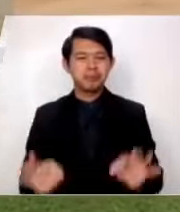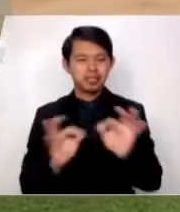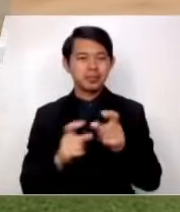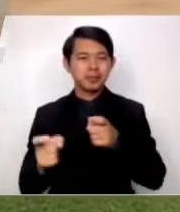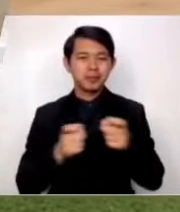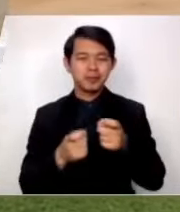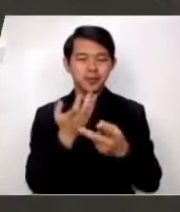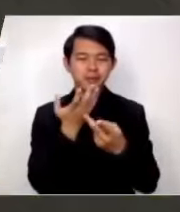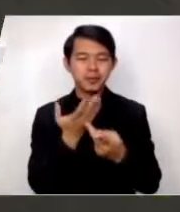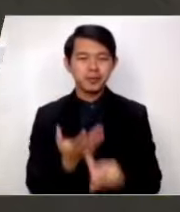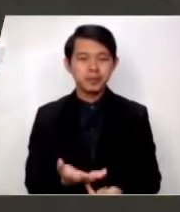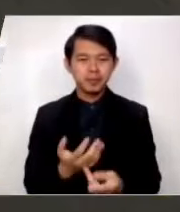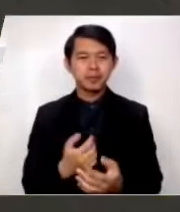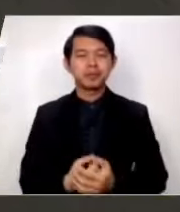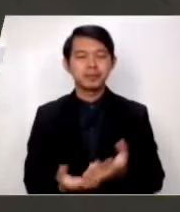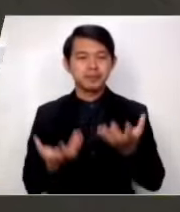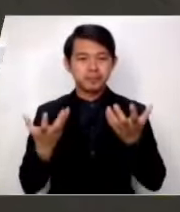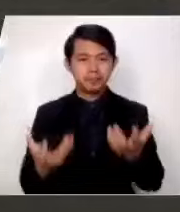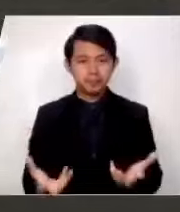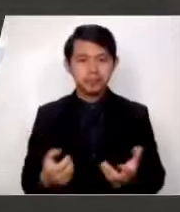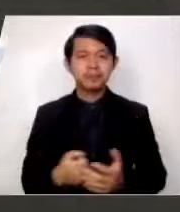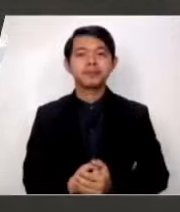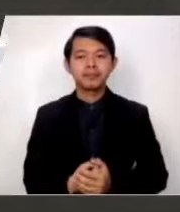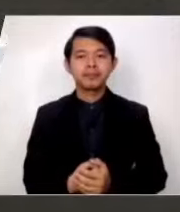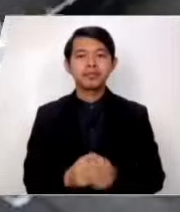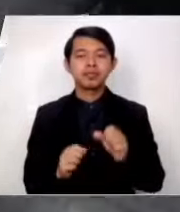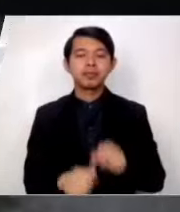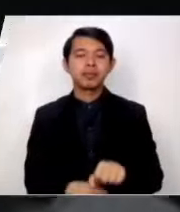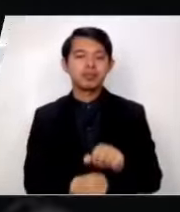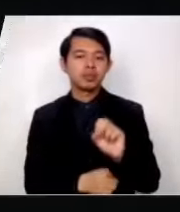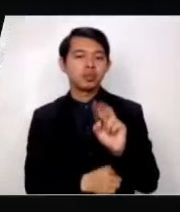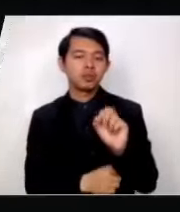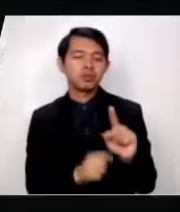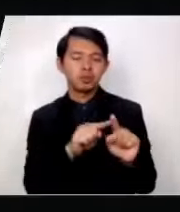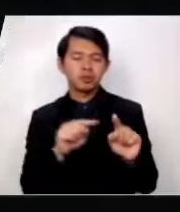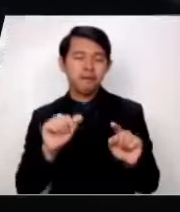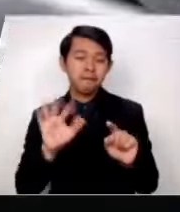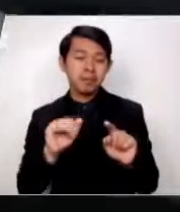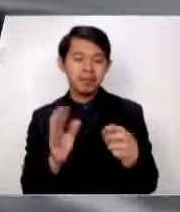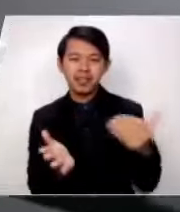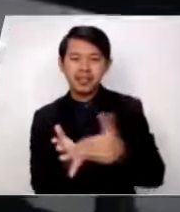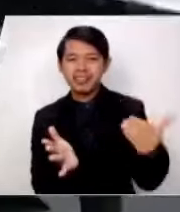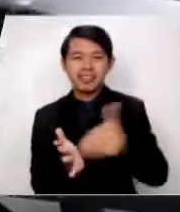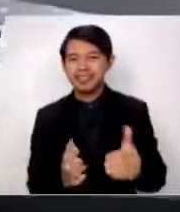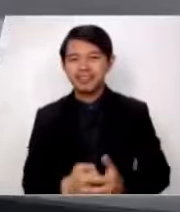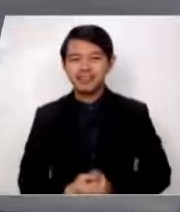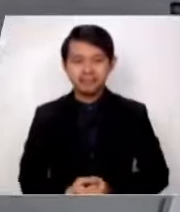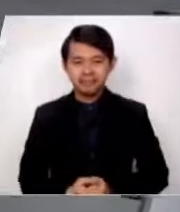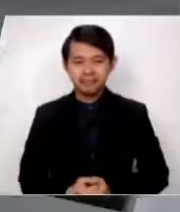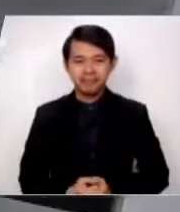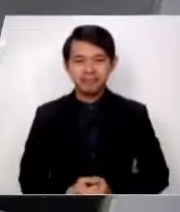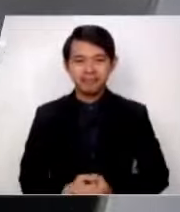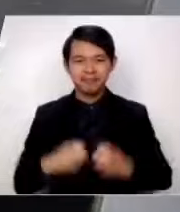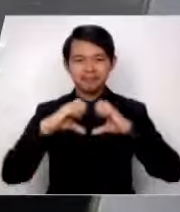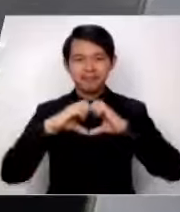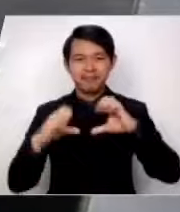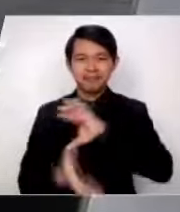ng 2 to 3 sets na 12 to 15 repetition per set. Von Aquino, nagbabalita para sa GMA Integrated